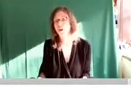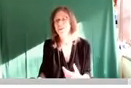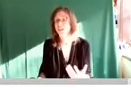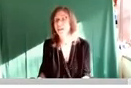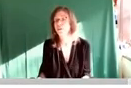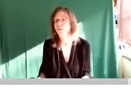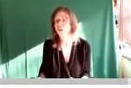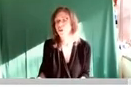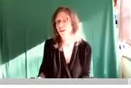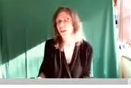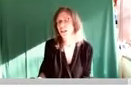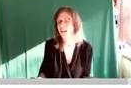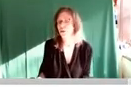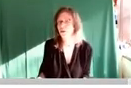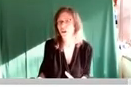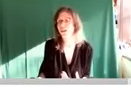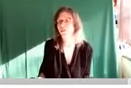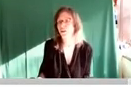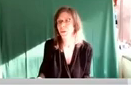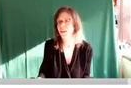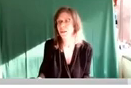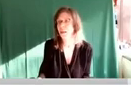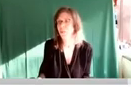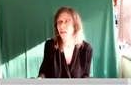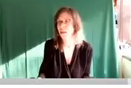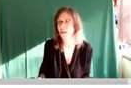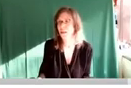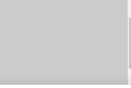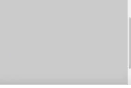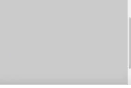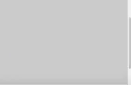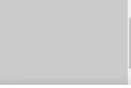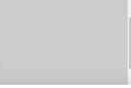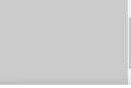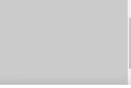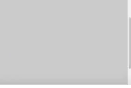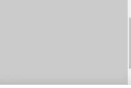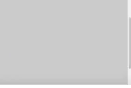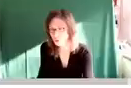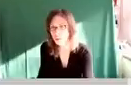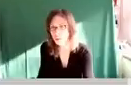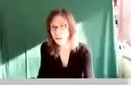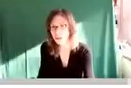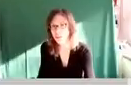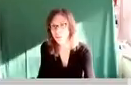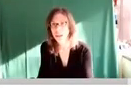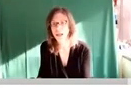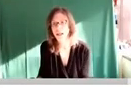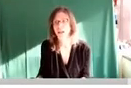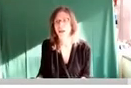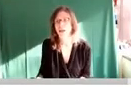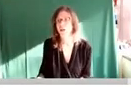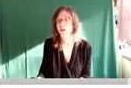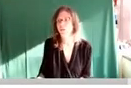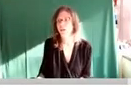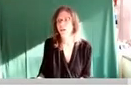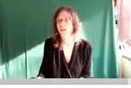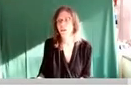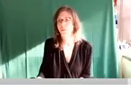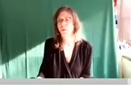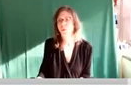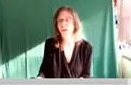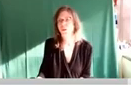où on présente les résultats de cette enquête-là. Ce qui a été fait principalement, je vais mettre mon document en plein écran, qui a été